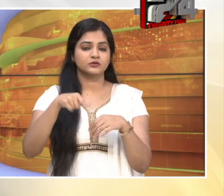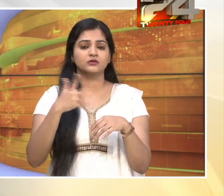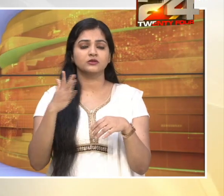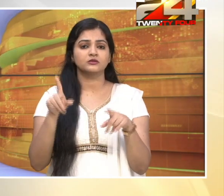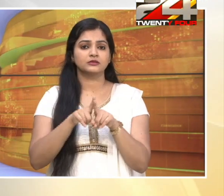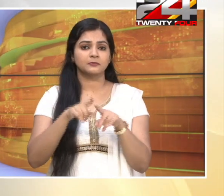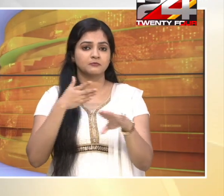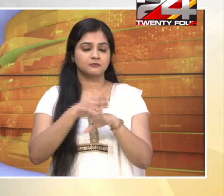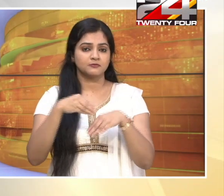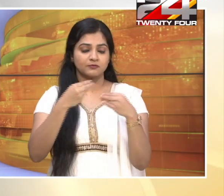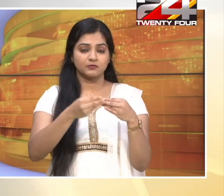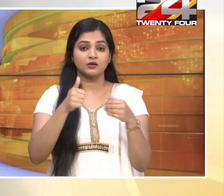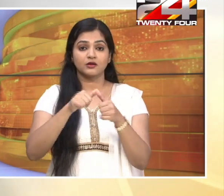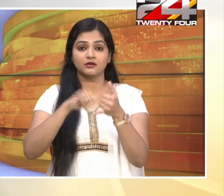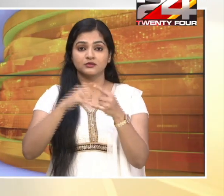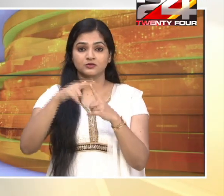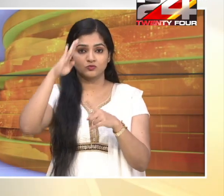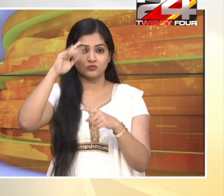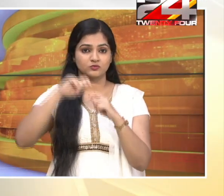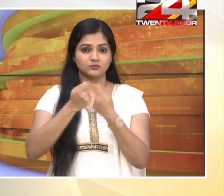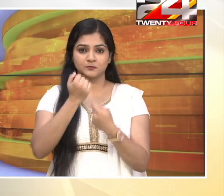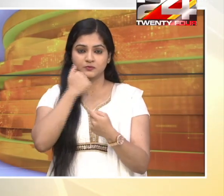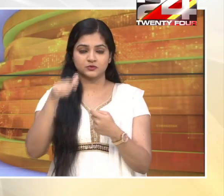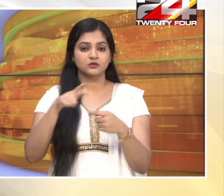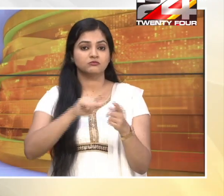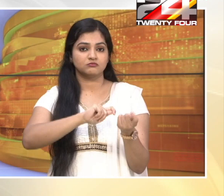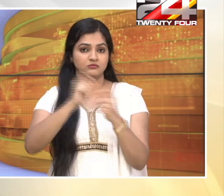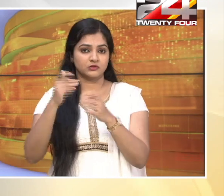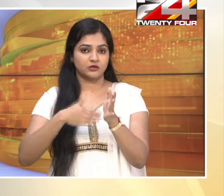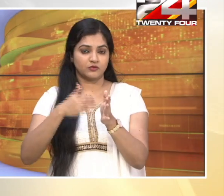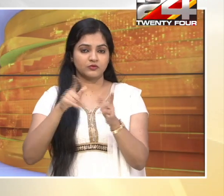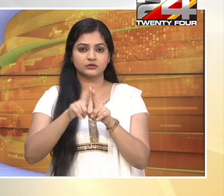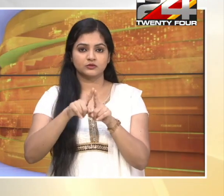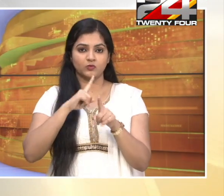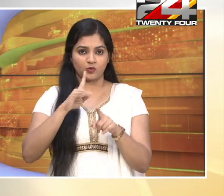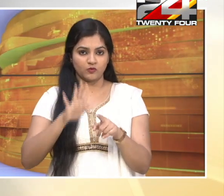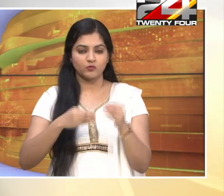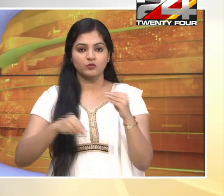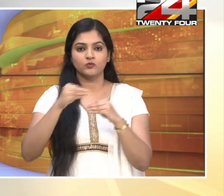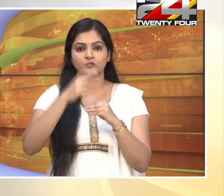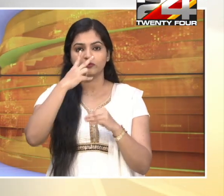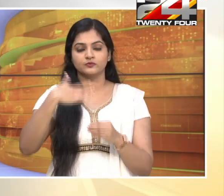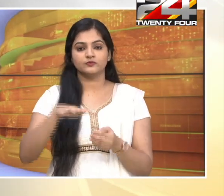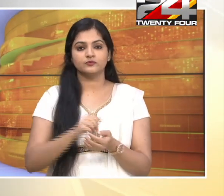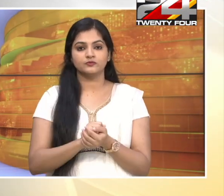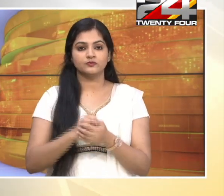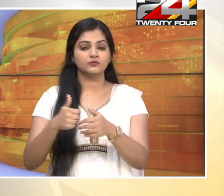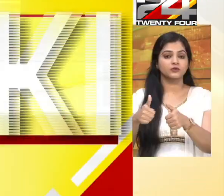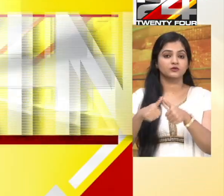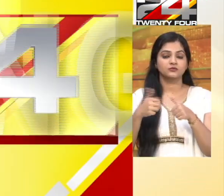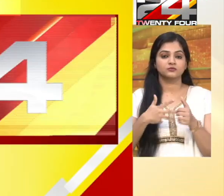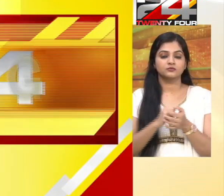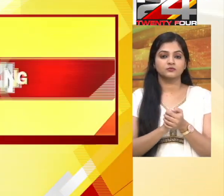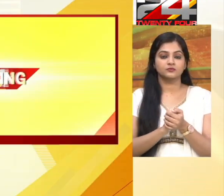ASIയെ റെയിൽവേയിൽ നിന്ന് മാറ്റും എന്നാണ് ഇപ്പോൾ ലഭിക്കുന്ന വിവരം. എന്താണ് മറ്റു വിവരങ്ങൾ? പ്രജിനി മാവേലി